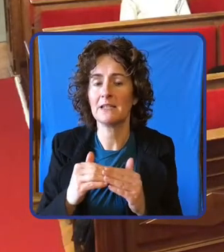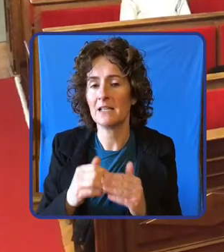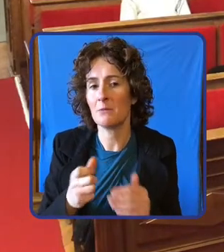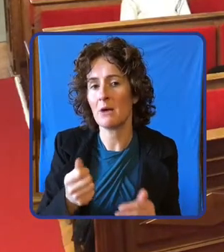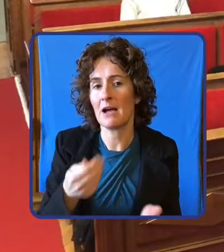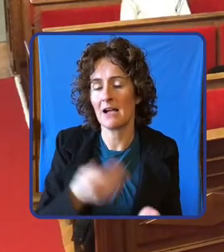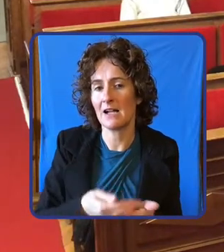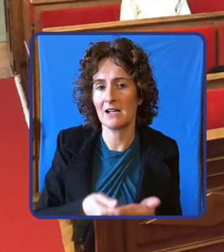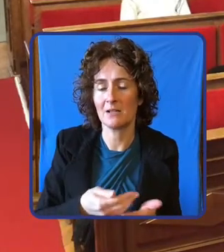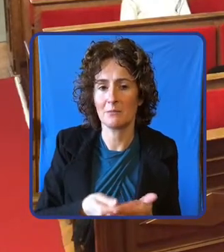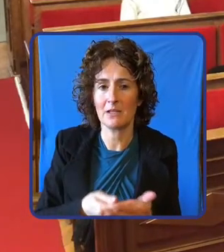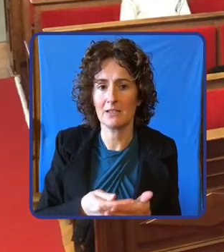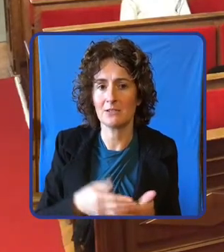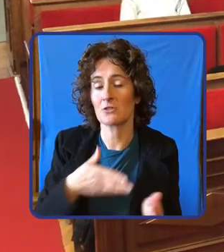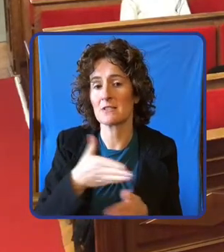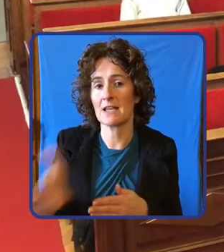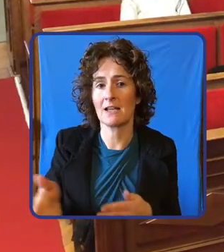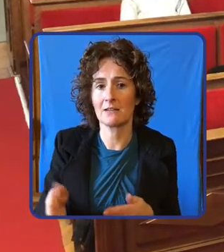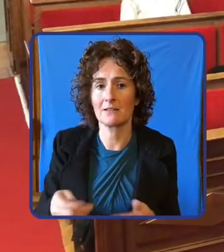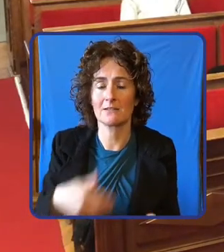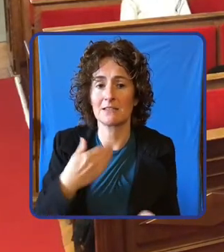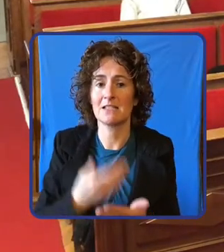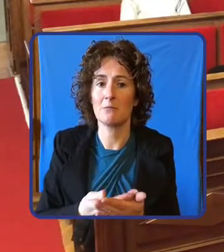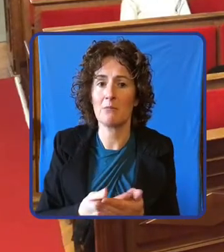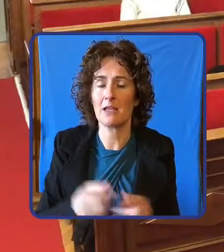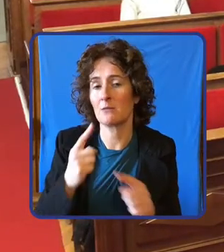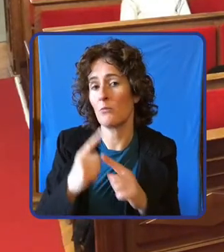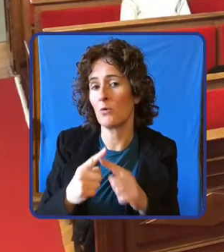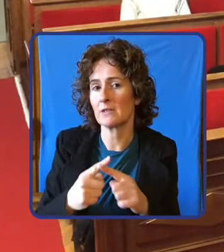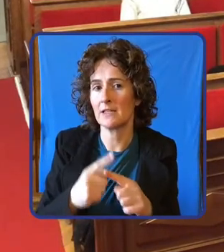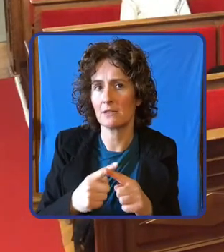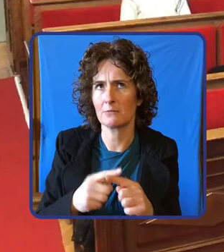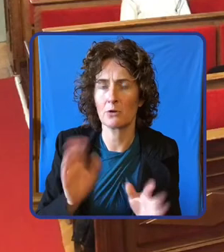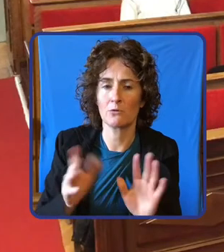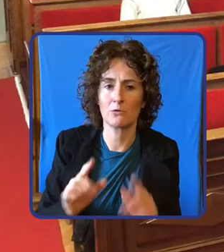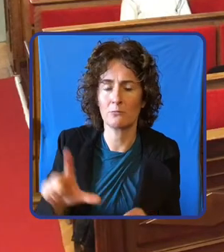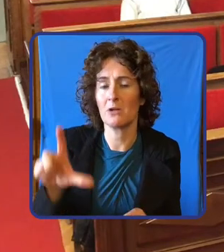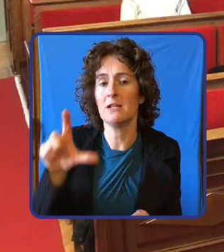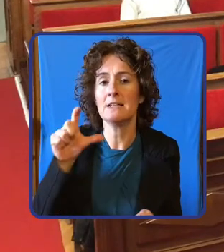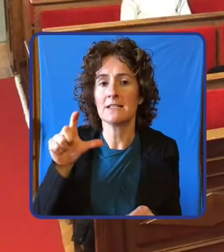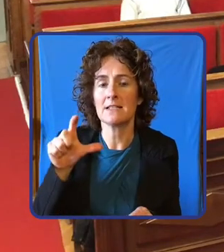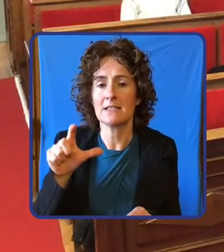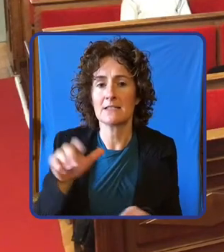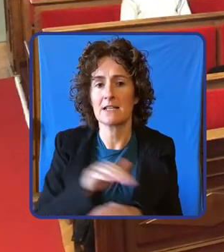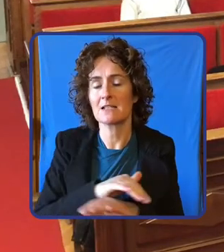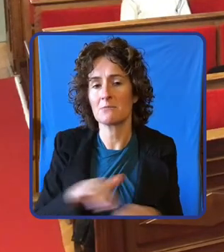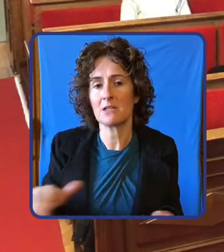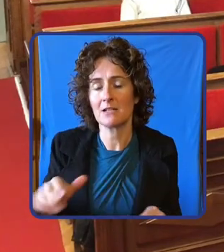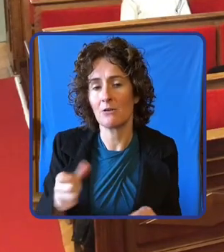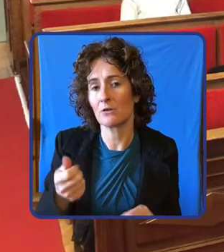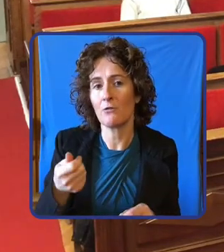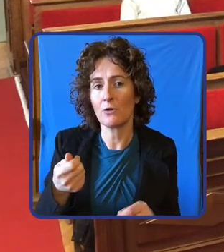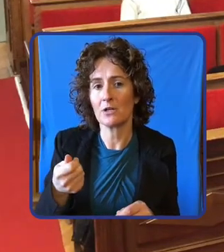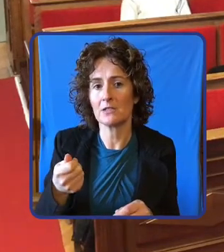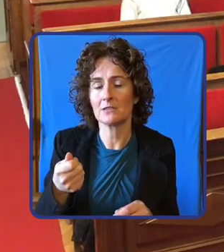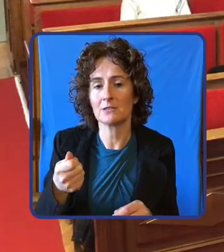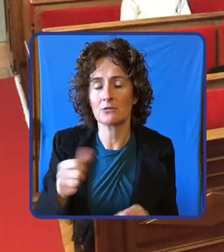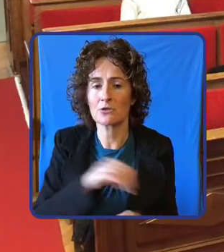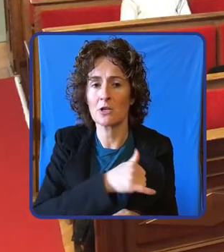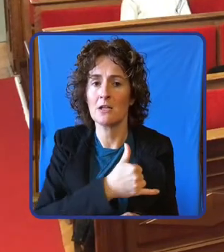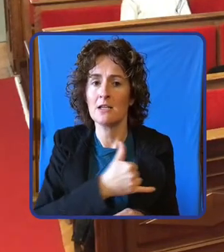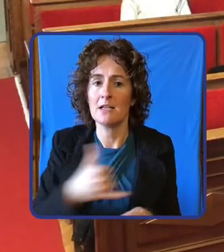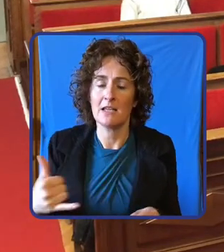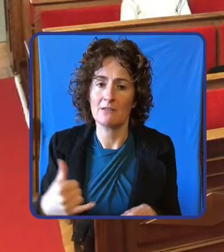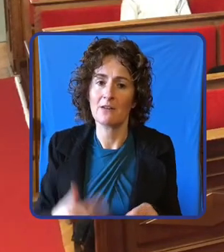ágazati bérpótlékok változása következtében egy kb. 200 millió forintos éves többletkiadása keletkezik az önkormányzatoknak. Ugye